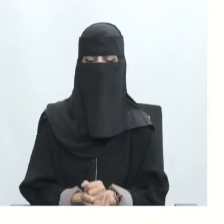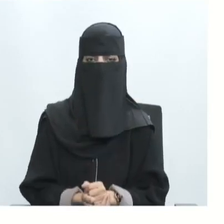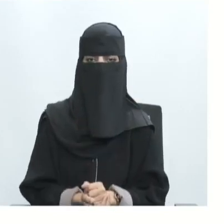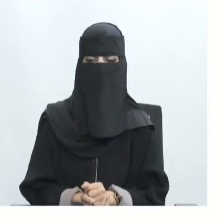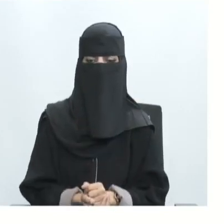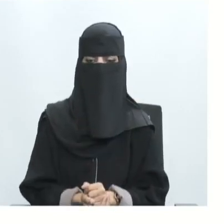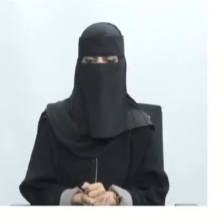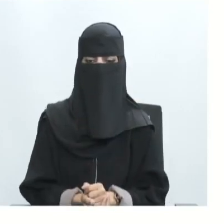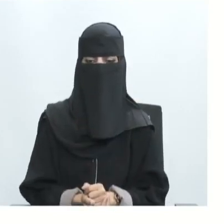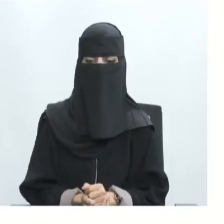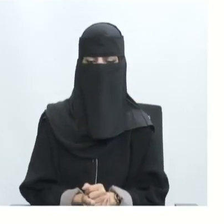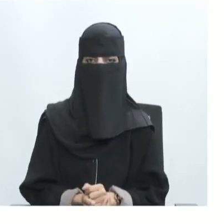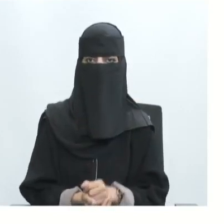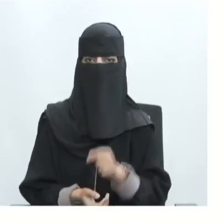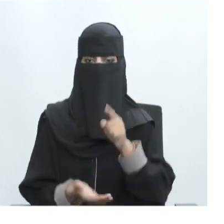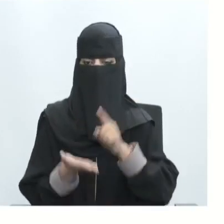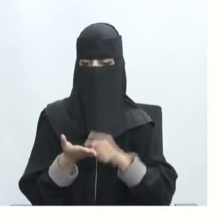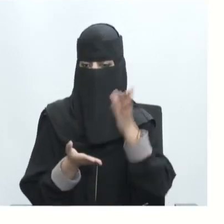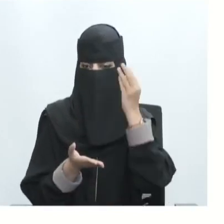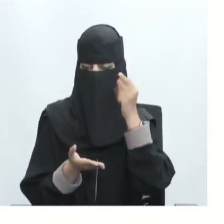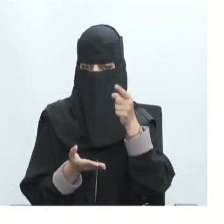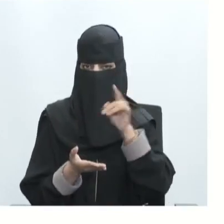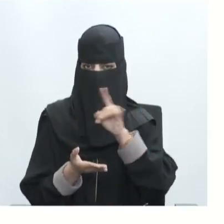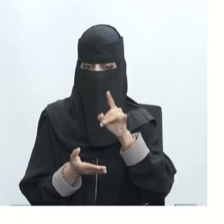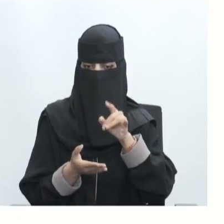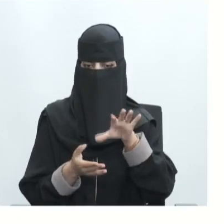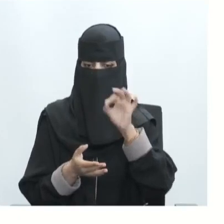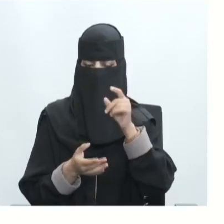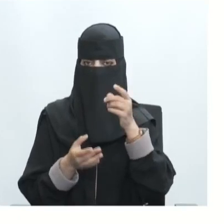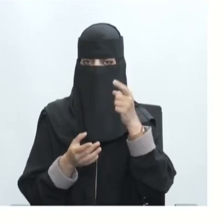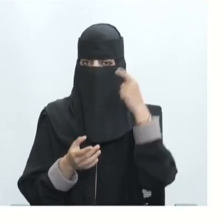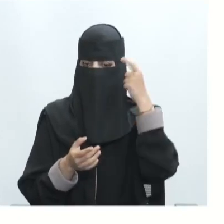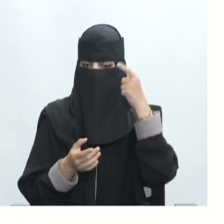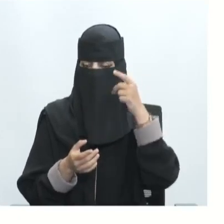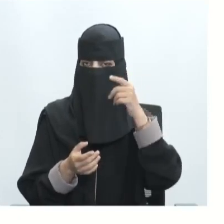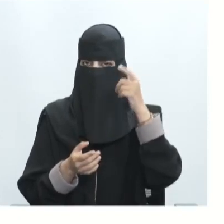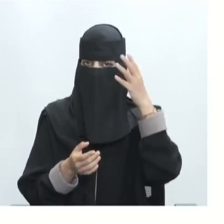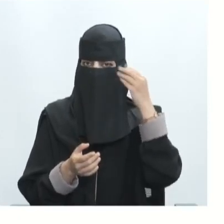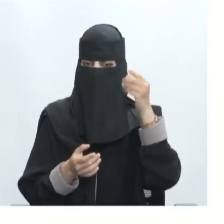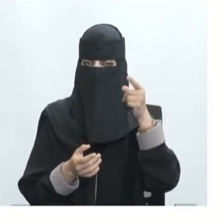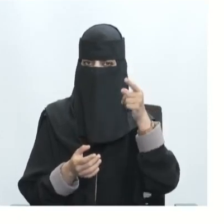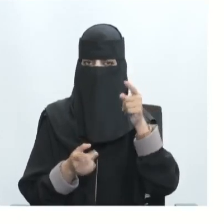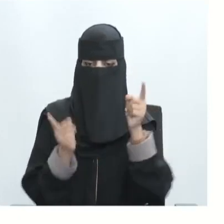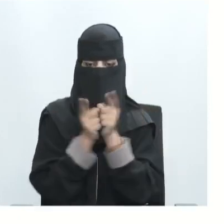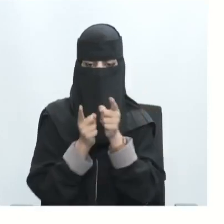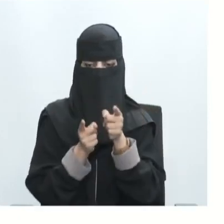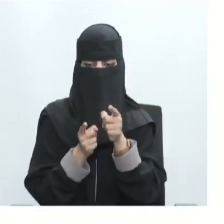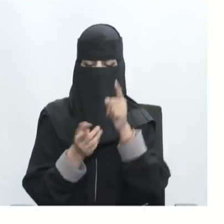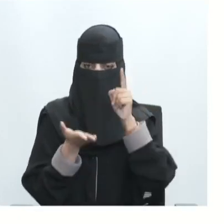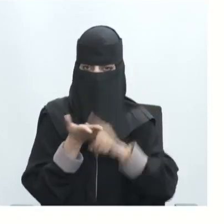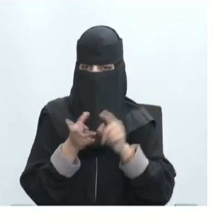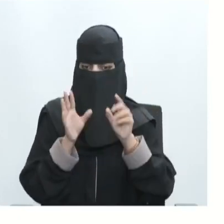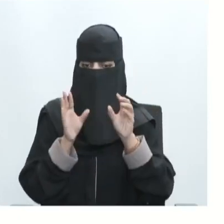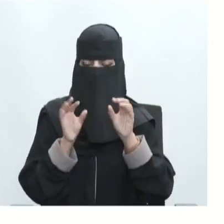خالصه اعيد ان العلم ليس مجرد تصورات خالصه ان المنطق العلمي لا يعتمد